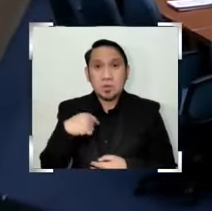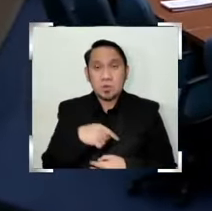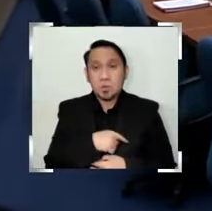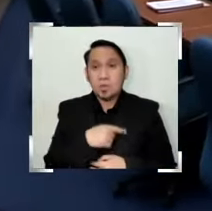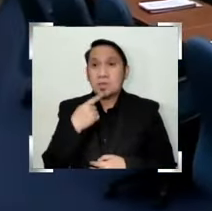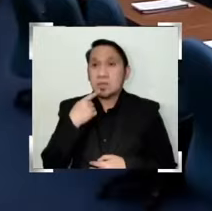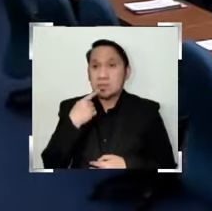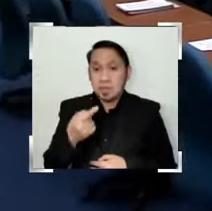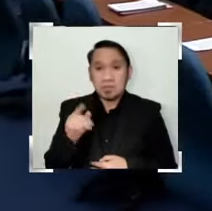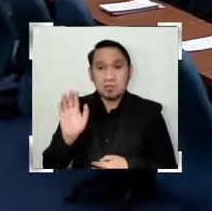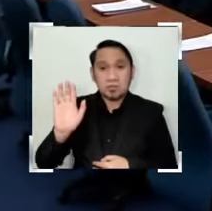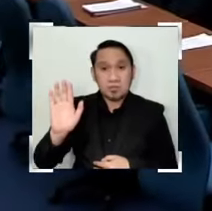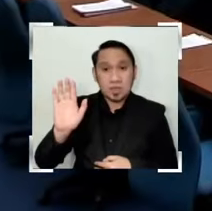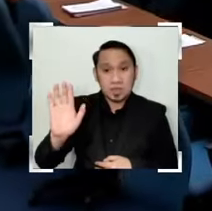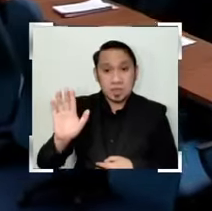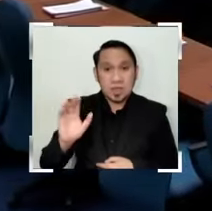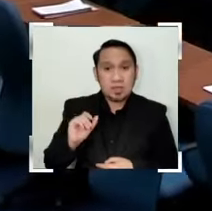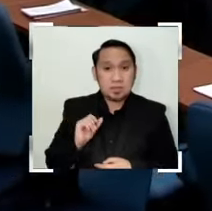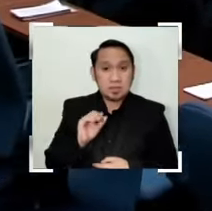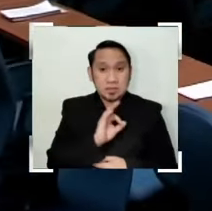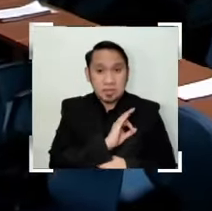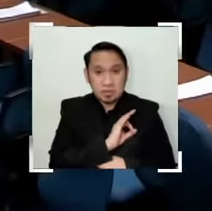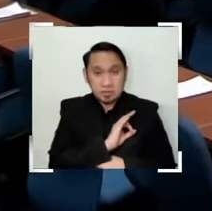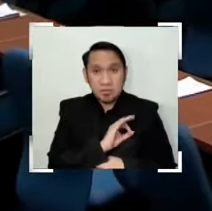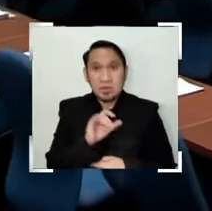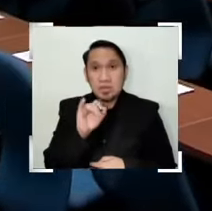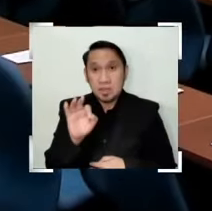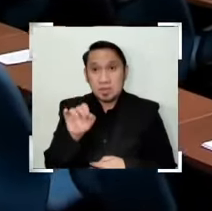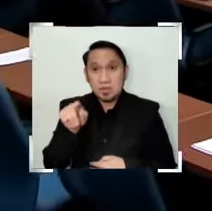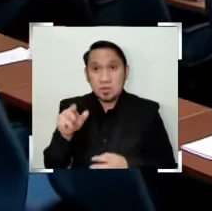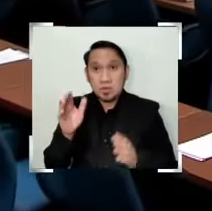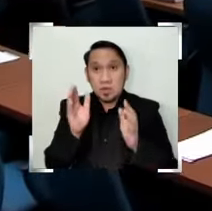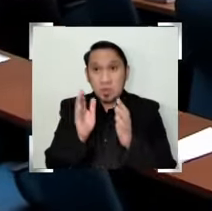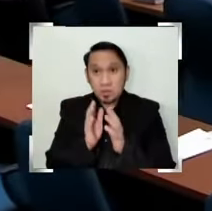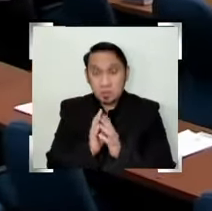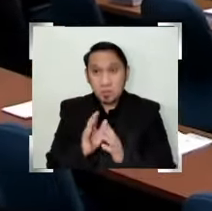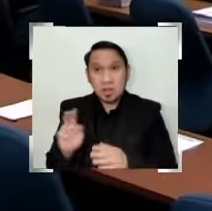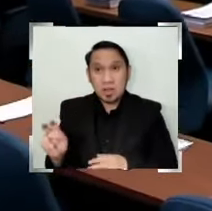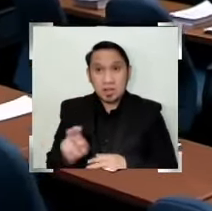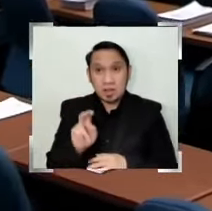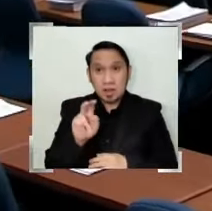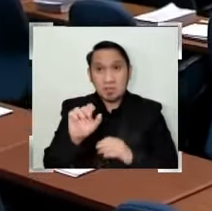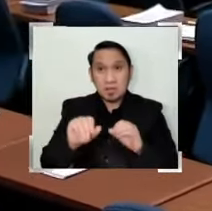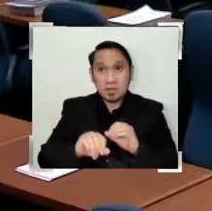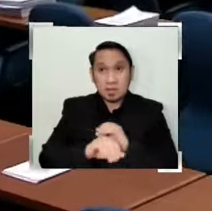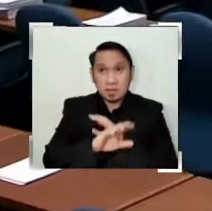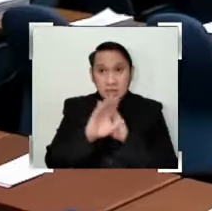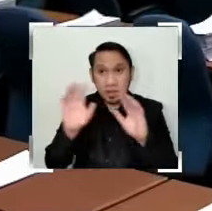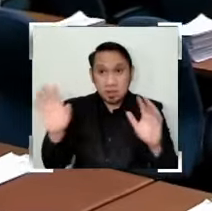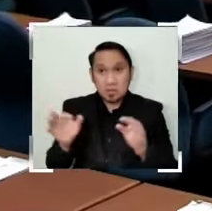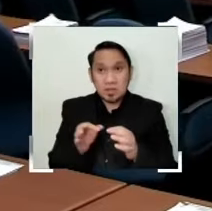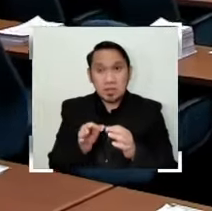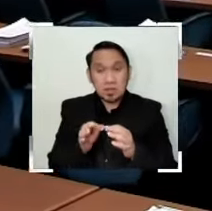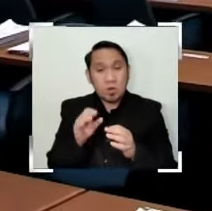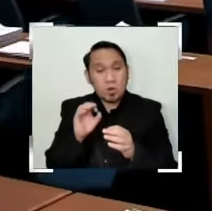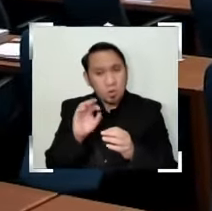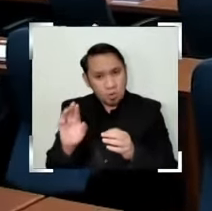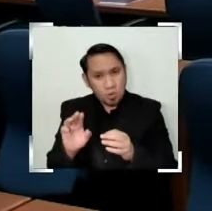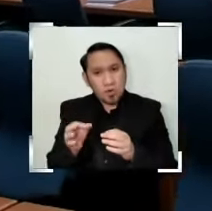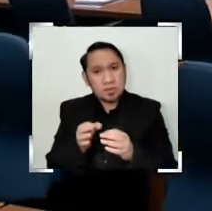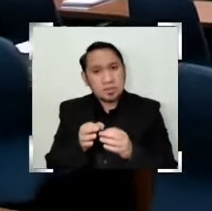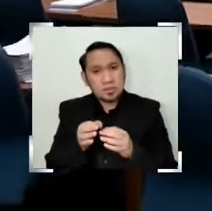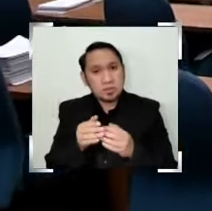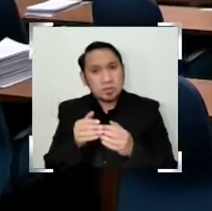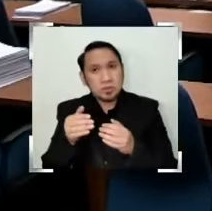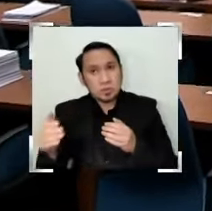niya, kailangan pag nag-request ka ng travel clearance or extension thereof, you must